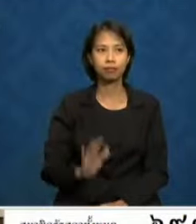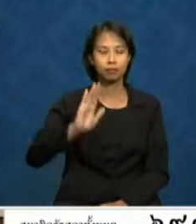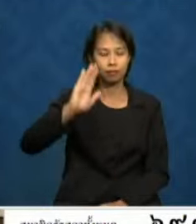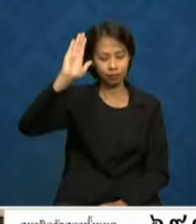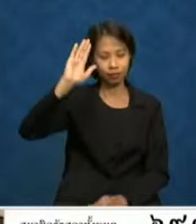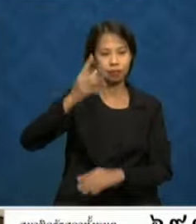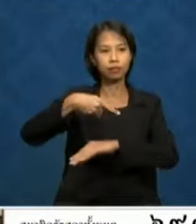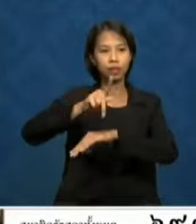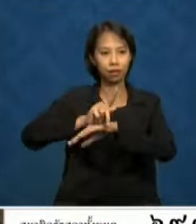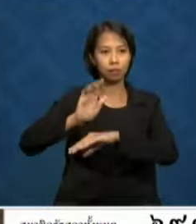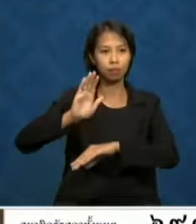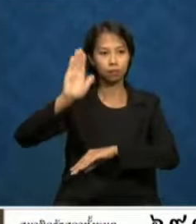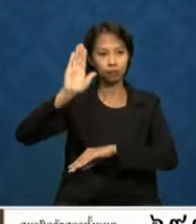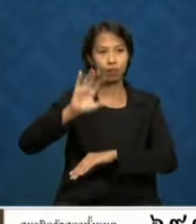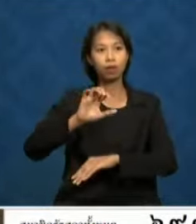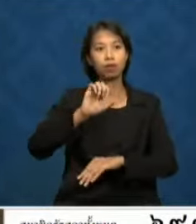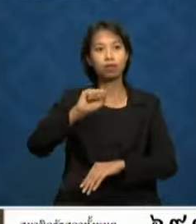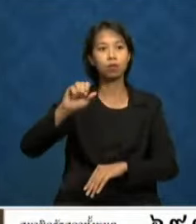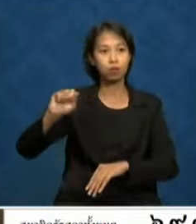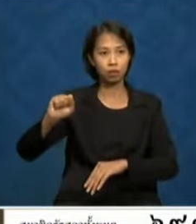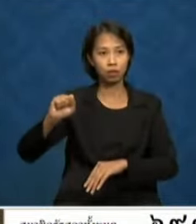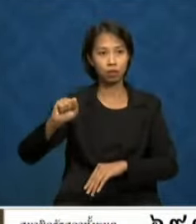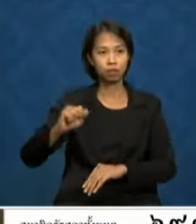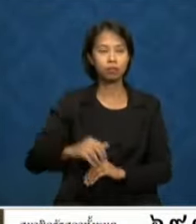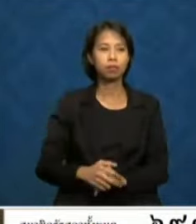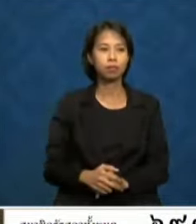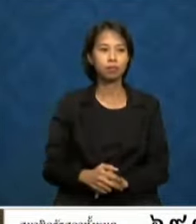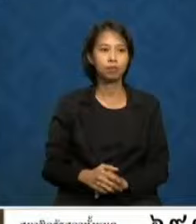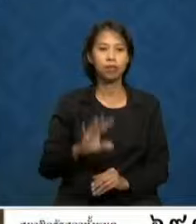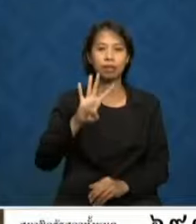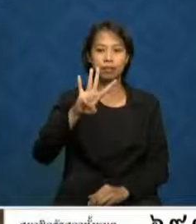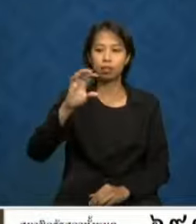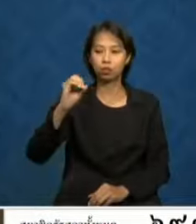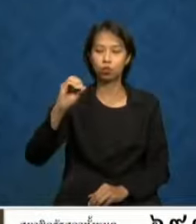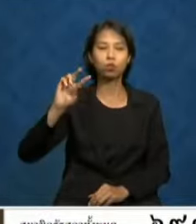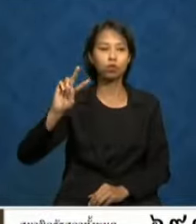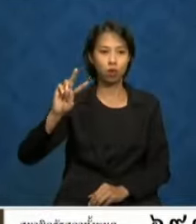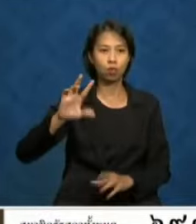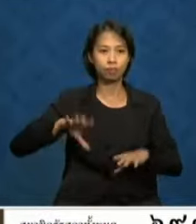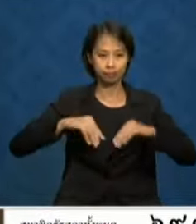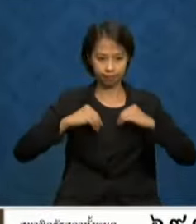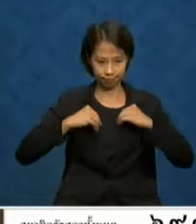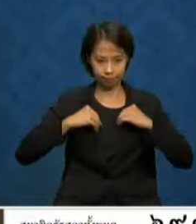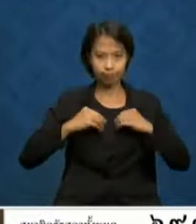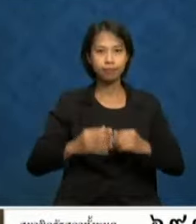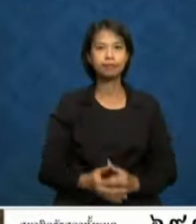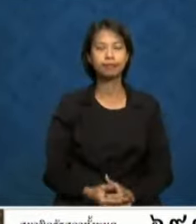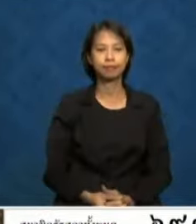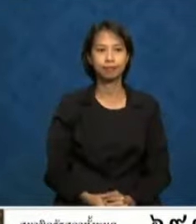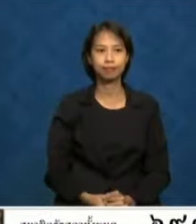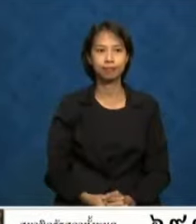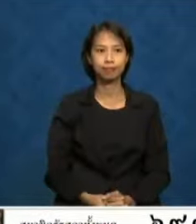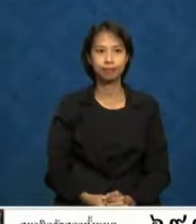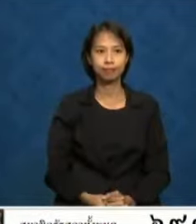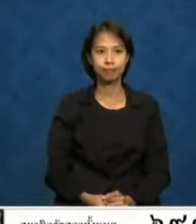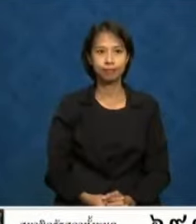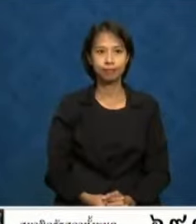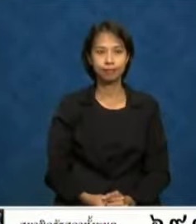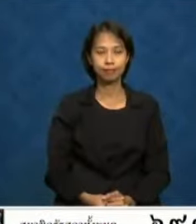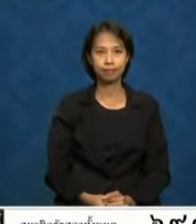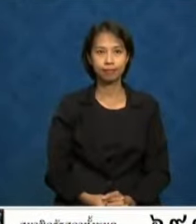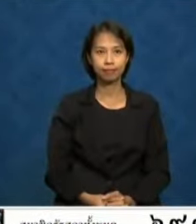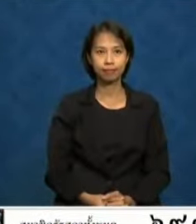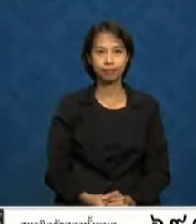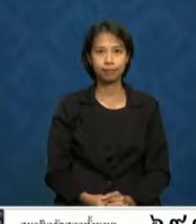านครับสสสรวี402เห็นด้วยครับ 40สส402